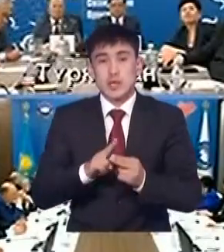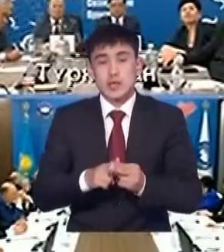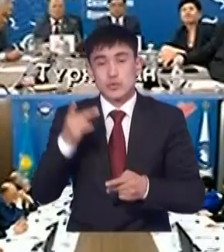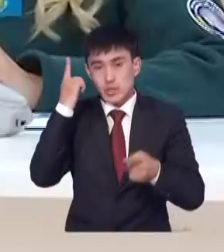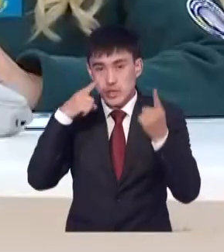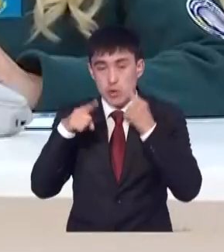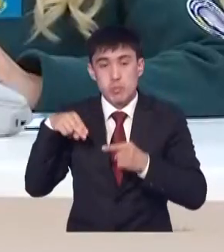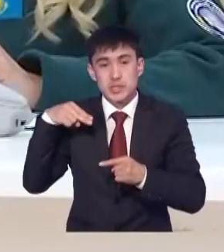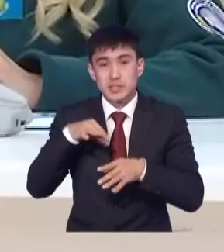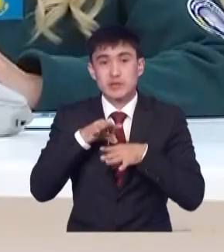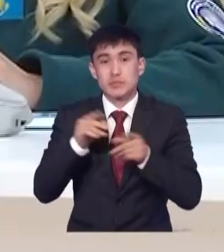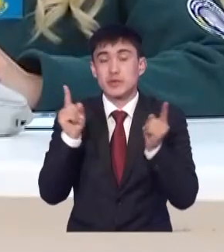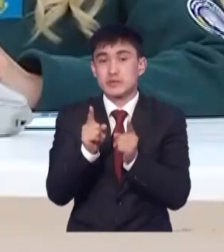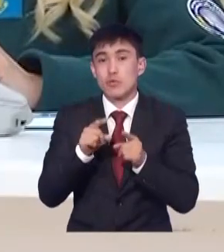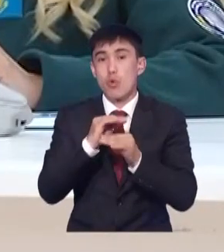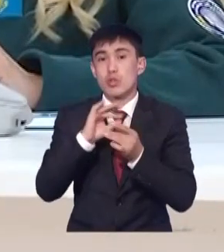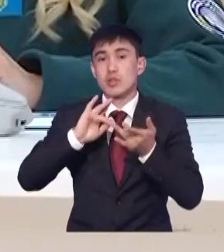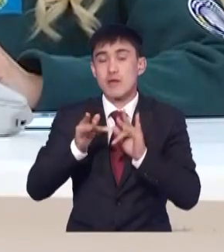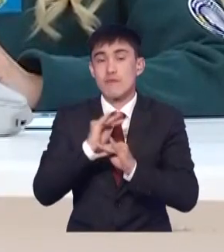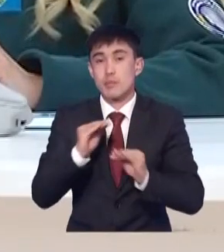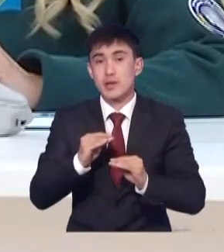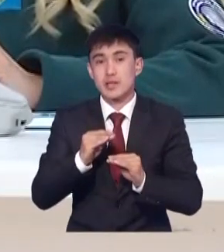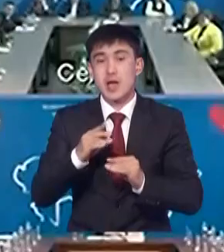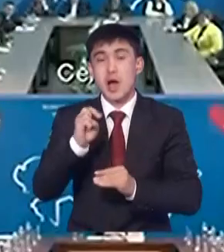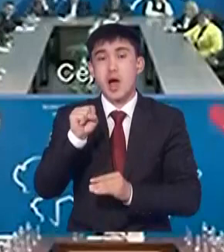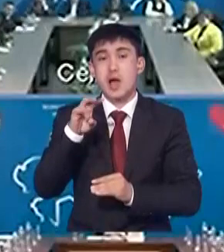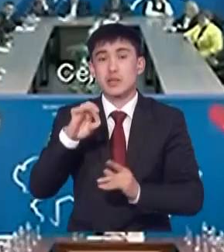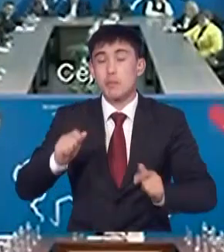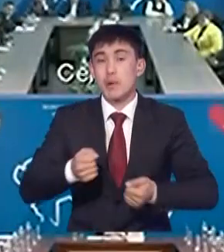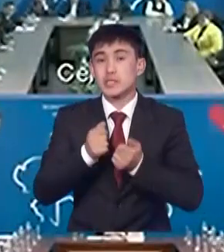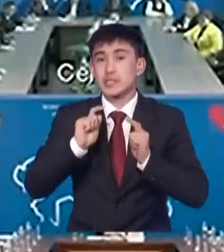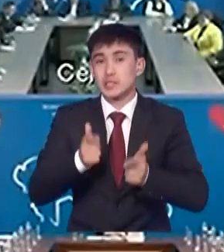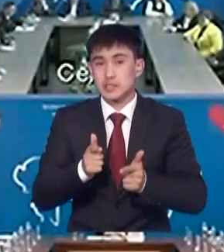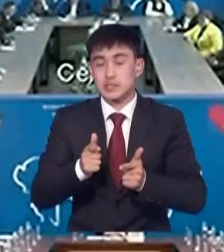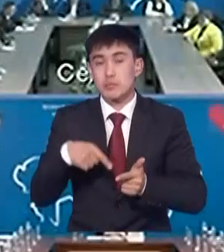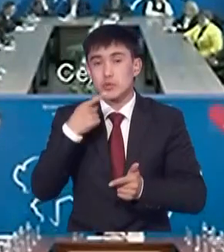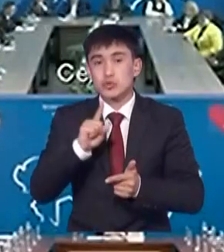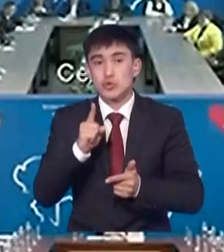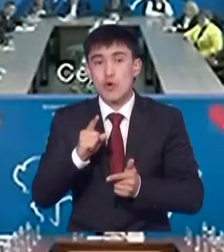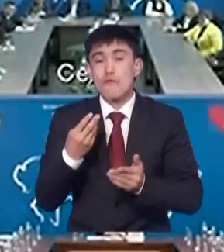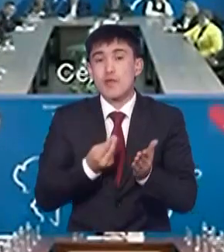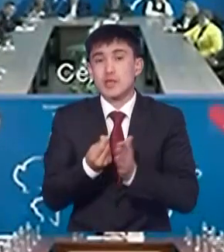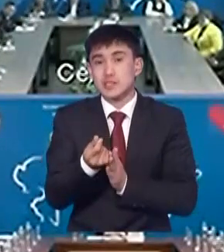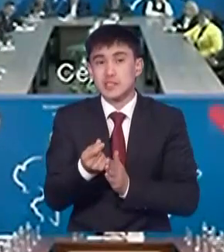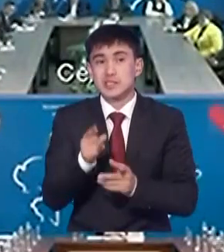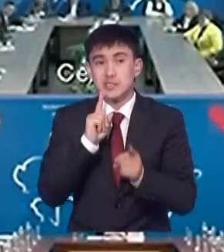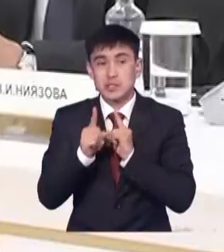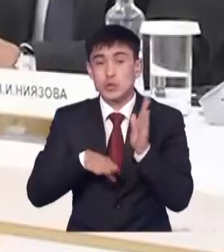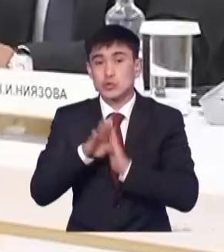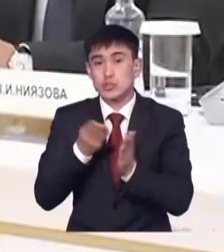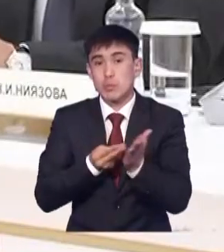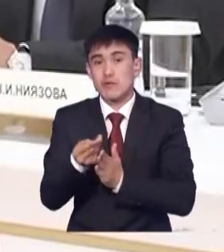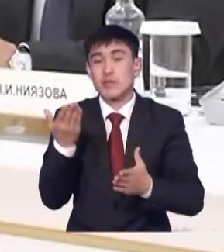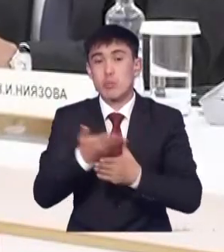идею президента провести такую встречу в онлайн-формате представители АНК поддержали единогласно, подчеркнув, что финансирование сессии лучше направить